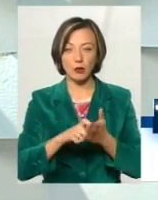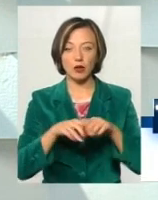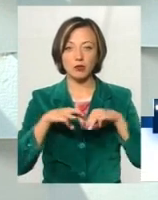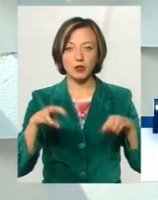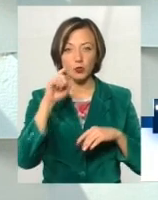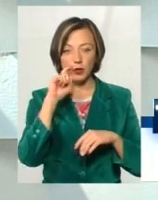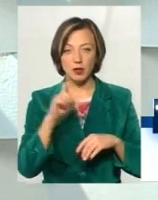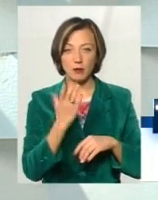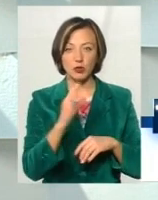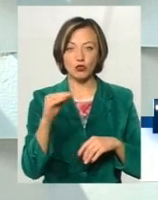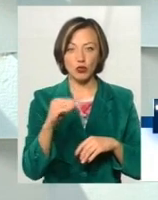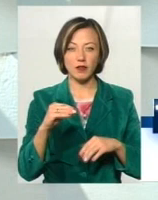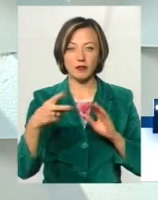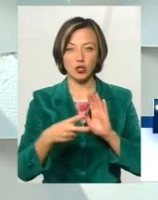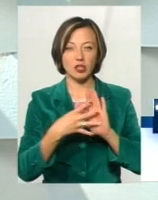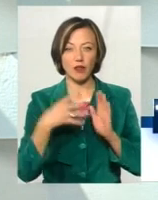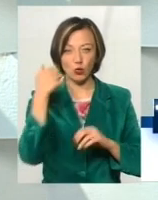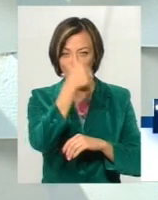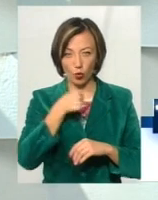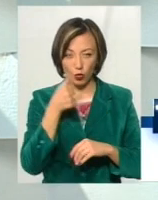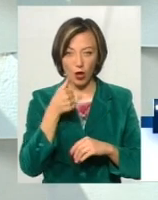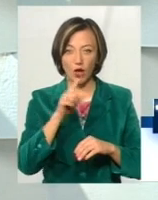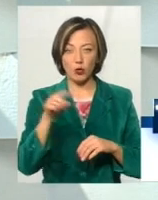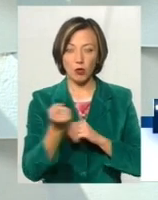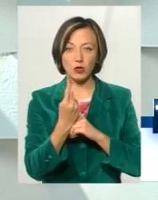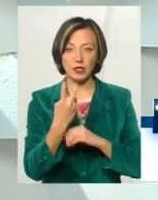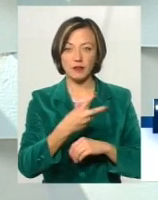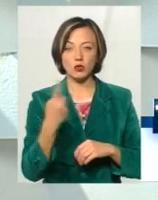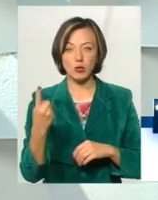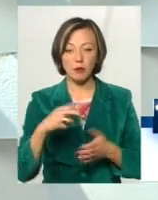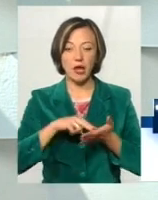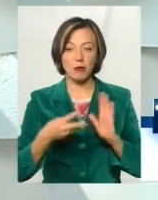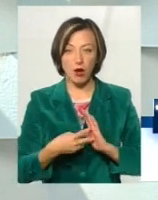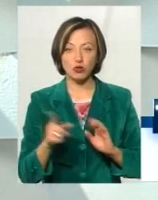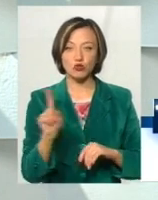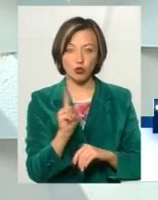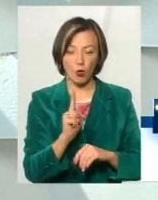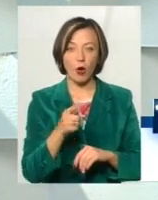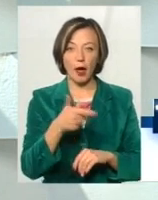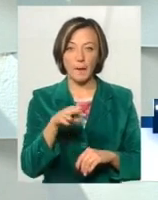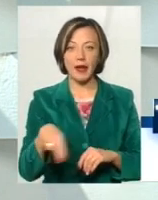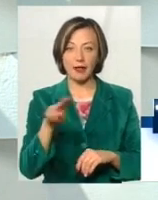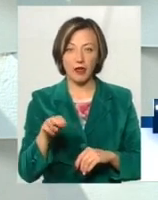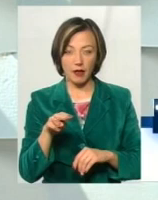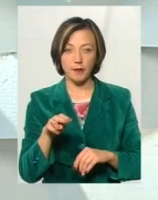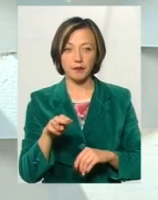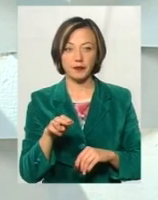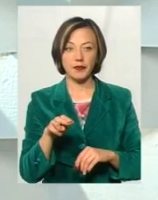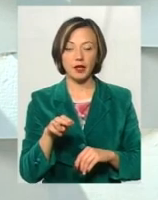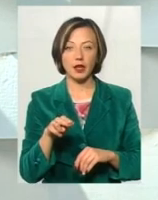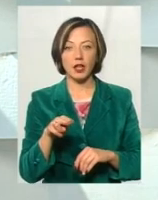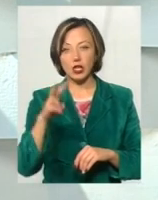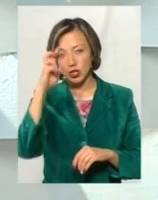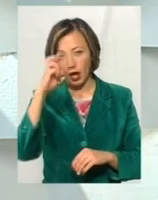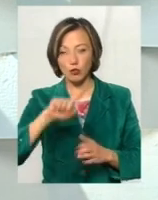міністрів України 5 жовтня 2009 року, номер 1121, передбачено, що ГПД, ЗНЗ, державної